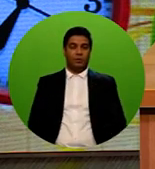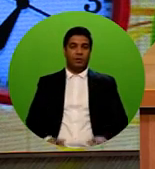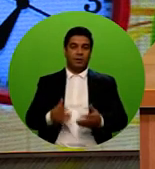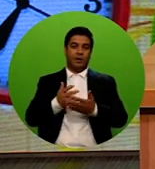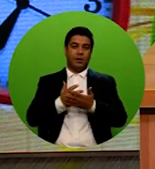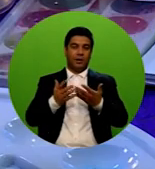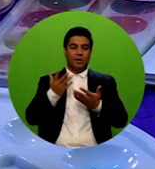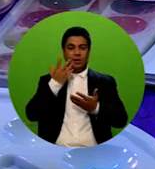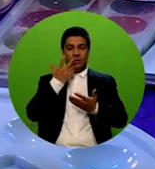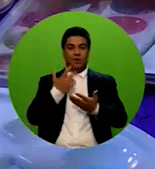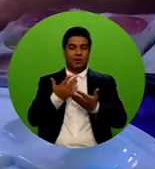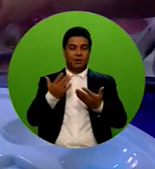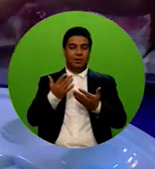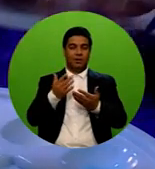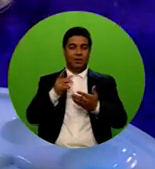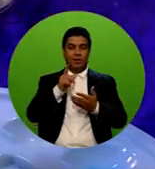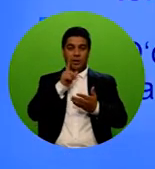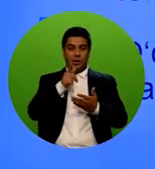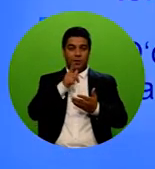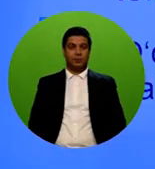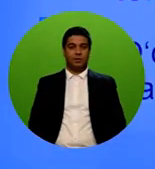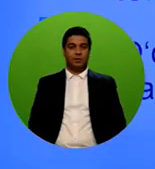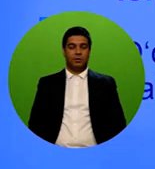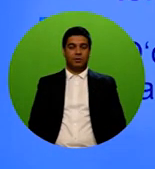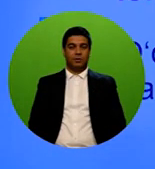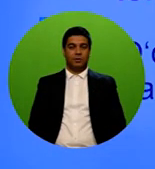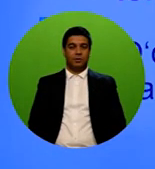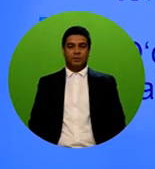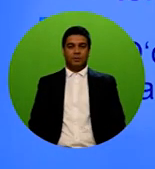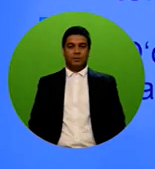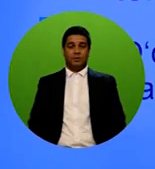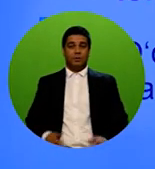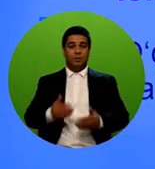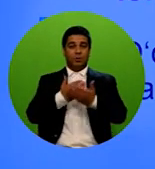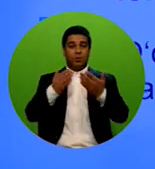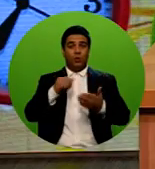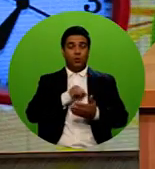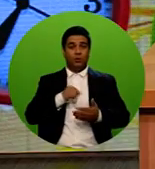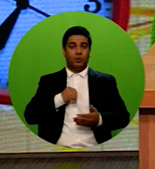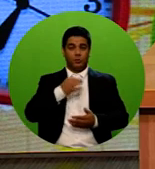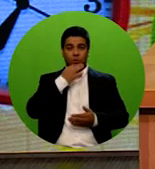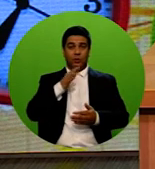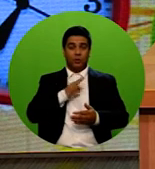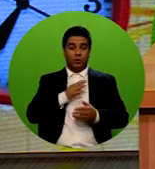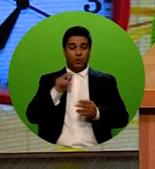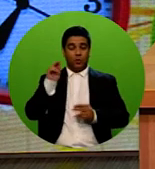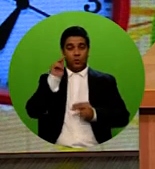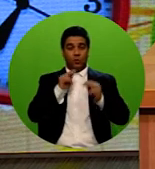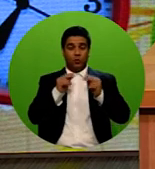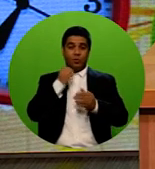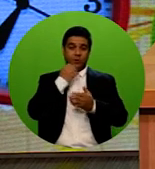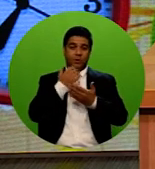har xil rangli qalamlar, bo'yoq, flomaster. O'zingizga yoqqan o'quv